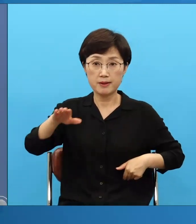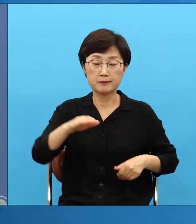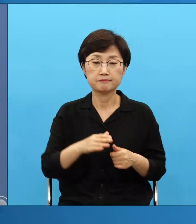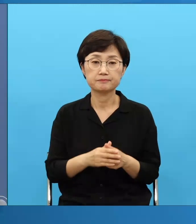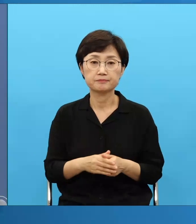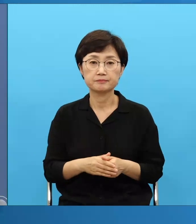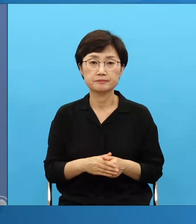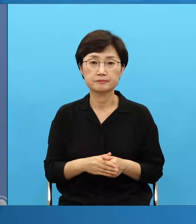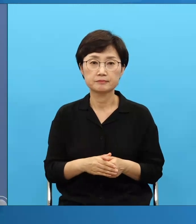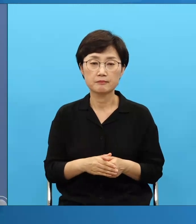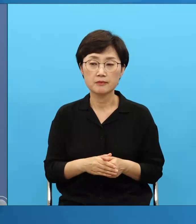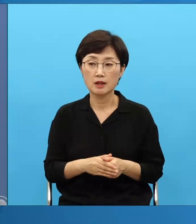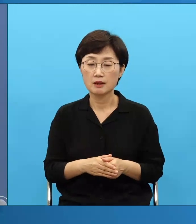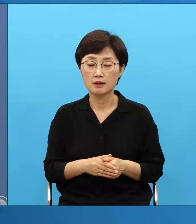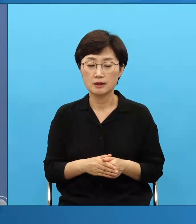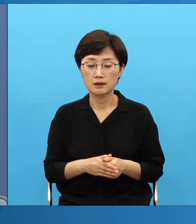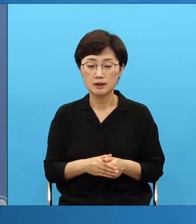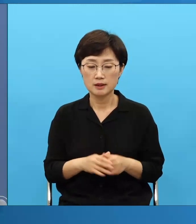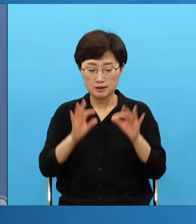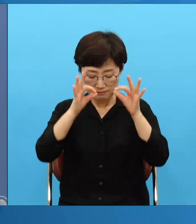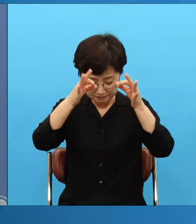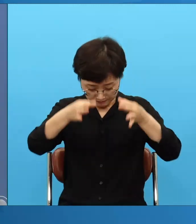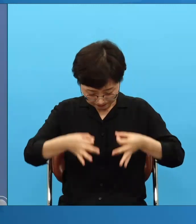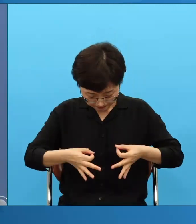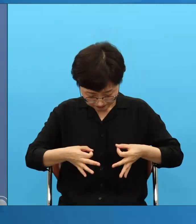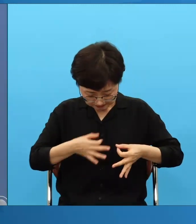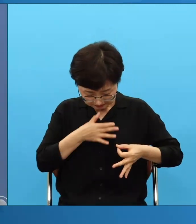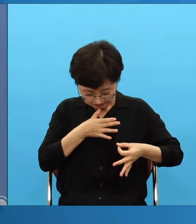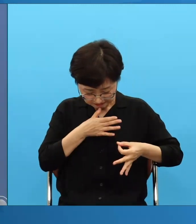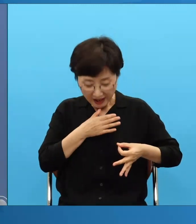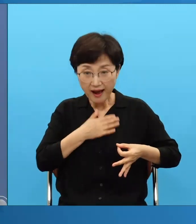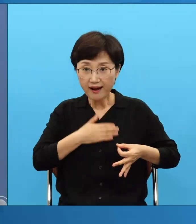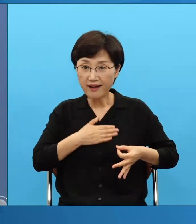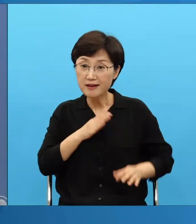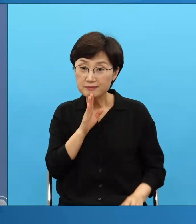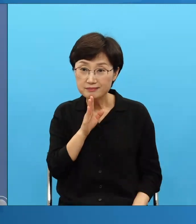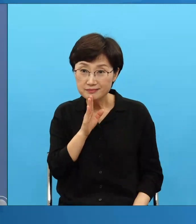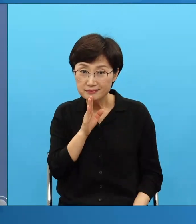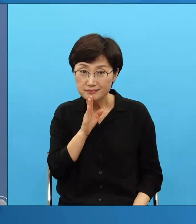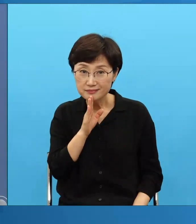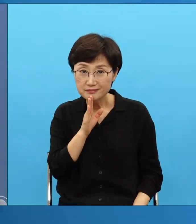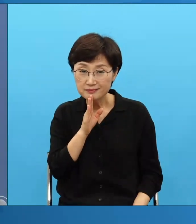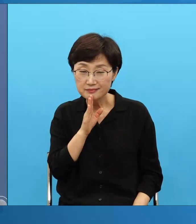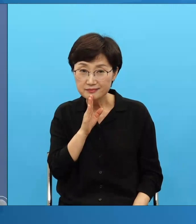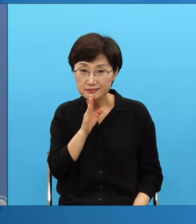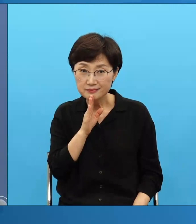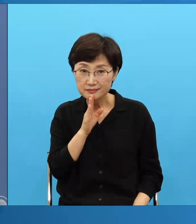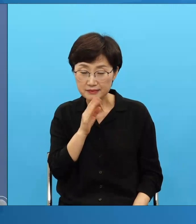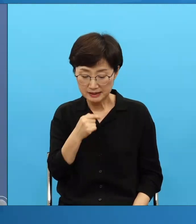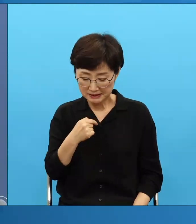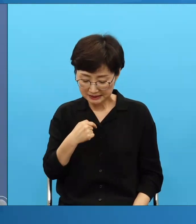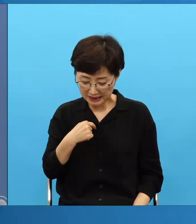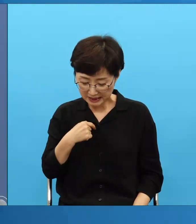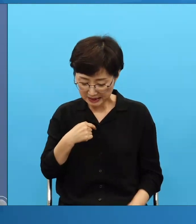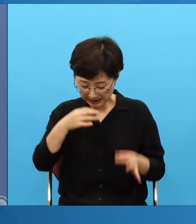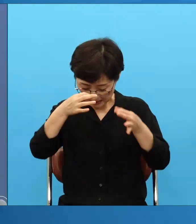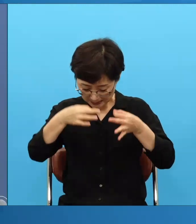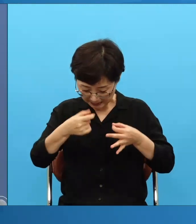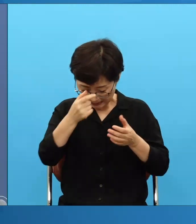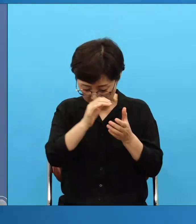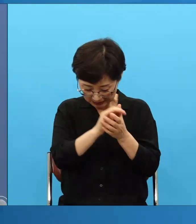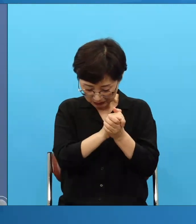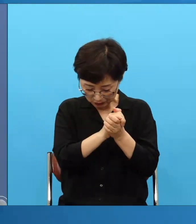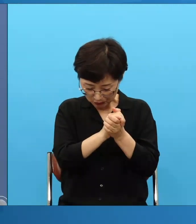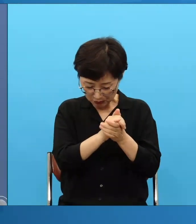내 자신이 압니다. Now the evidence is 그렇죠. you have to 제일 hold on 중요한 to, 거. but you yourselves know if you are. 내가 기도의 확신과 응답